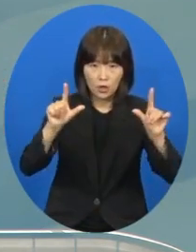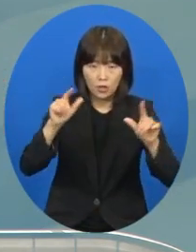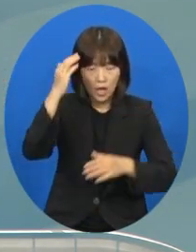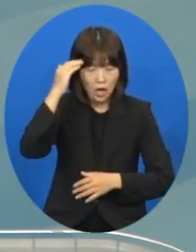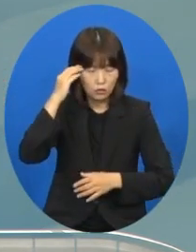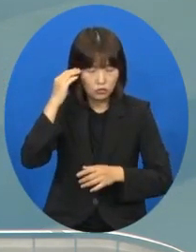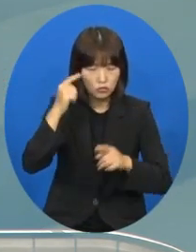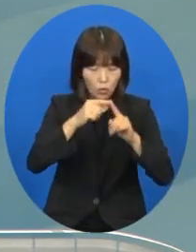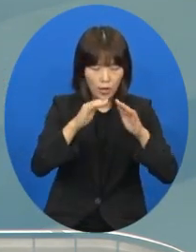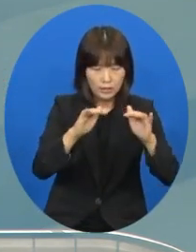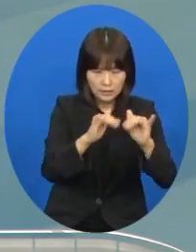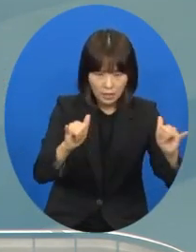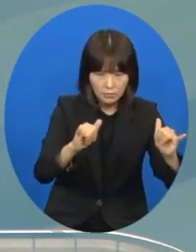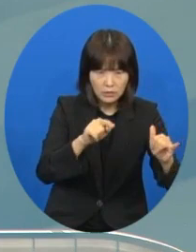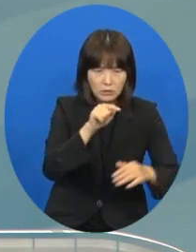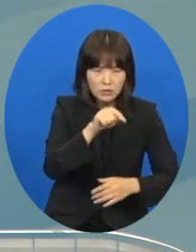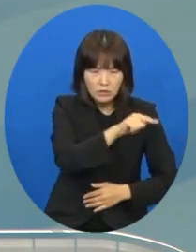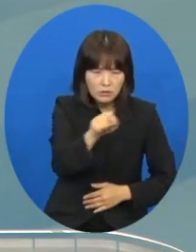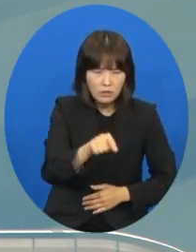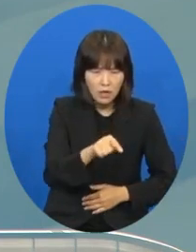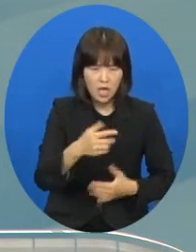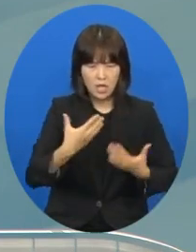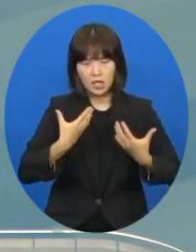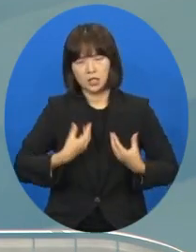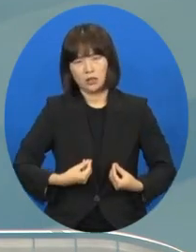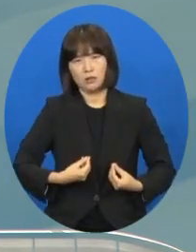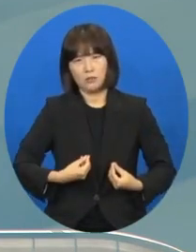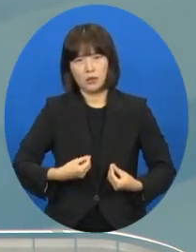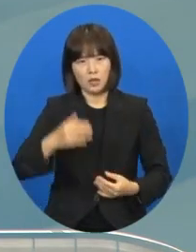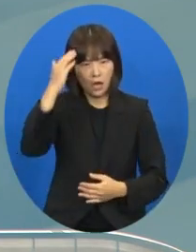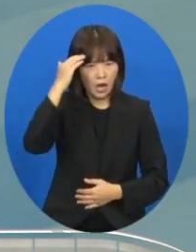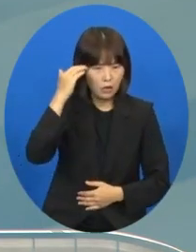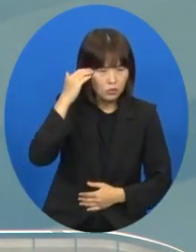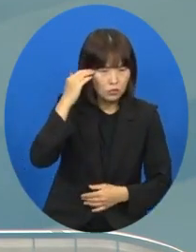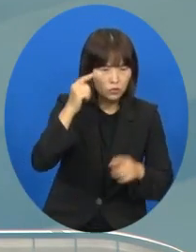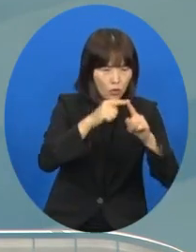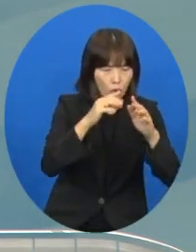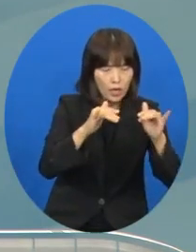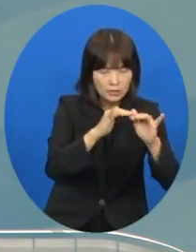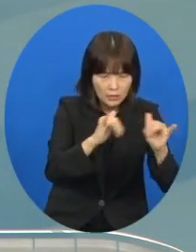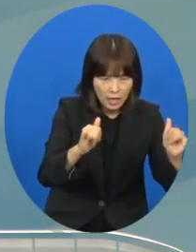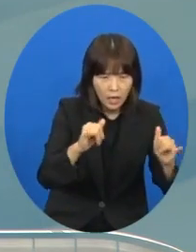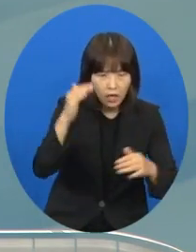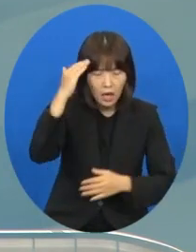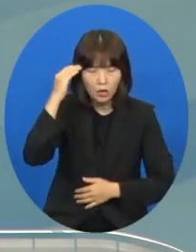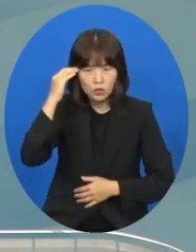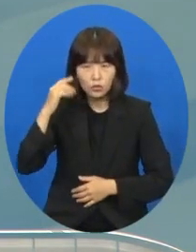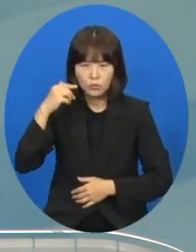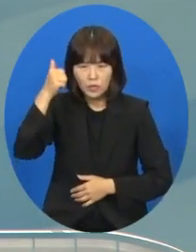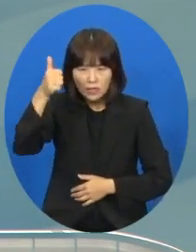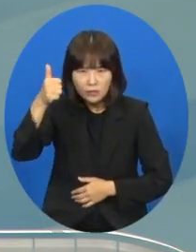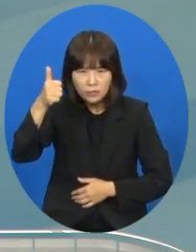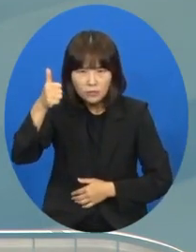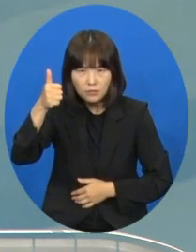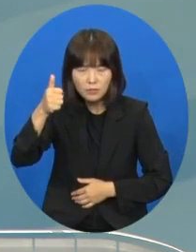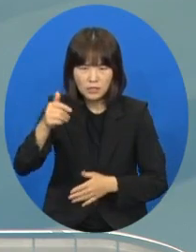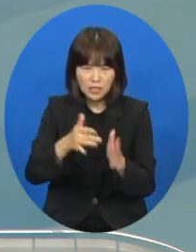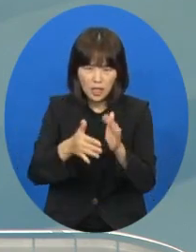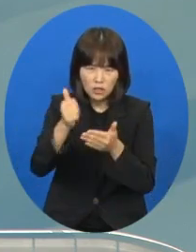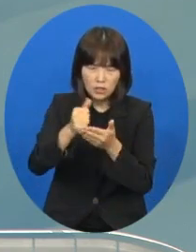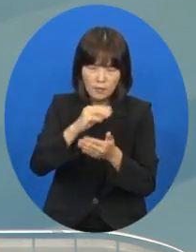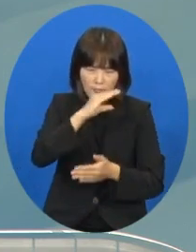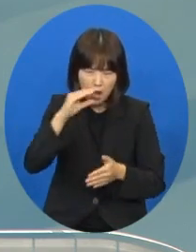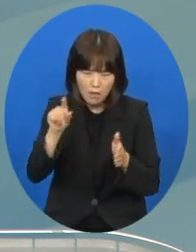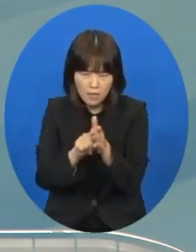대해서 절망했어요. 한국 교인, 한국 목회자들 제대로 된 예수 믿는 사람